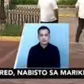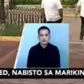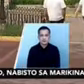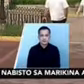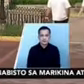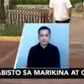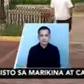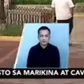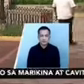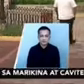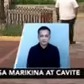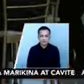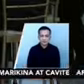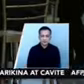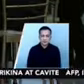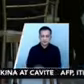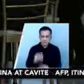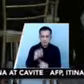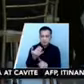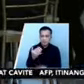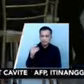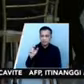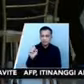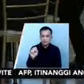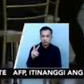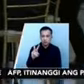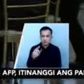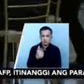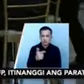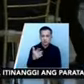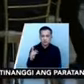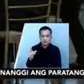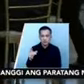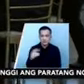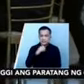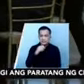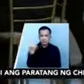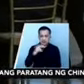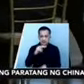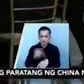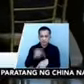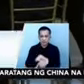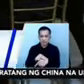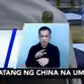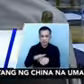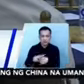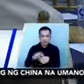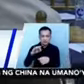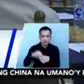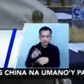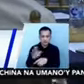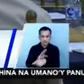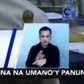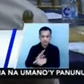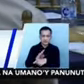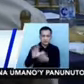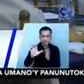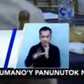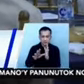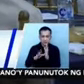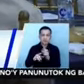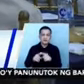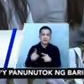Sa May 12, 2025, hindi lang ang national and local elections ang pagkakaabalahan ng COMELEC, kundi pati ang